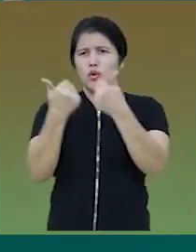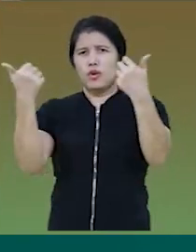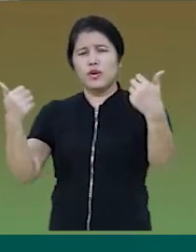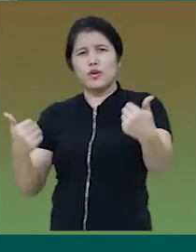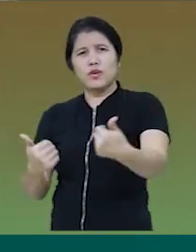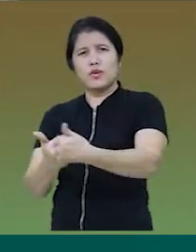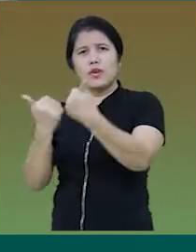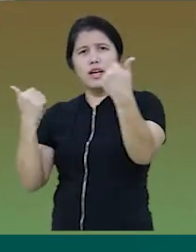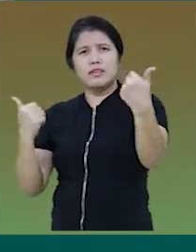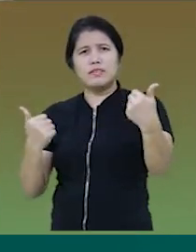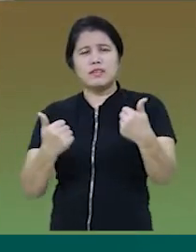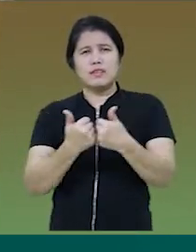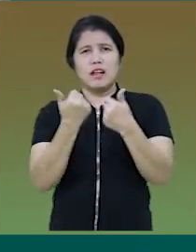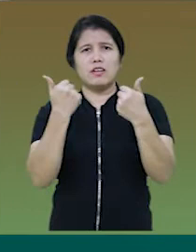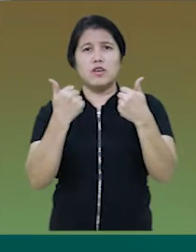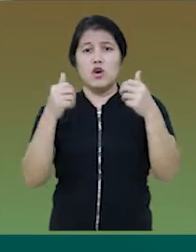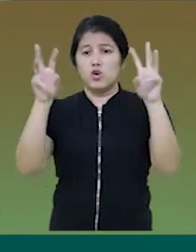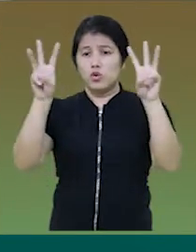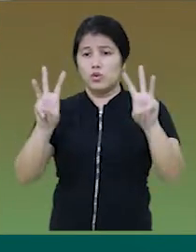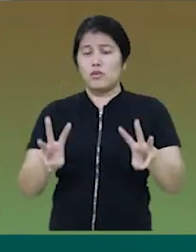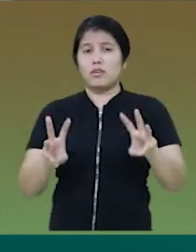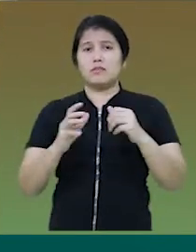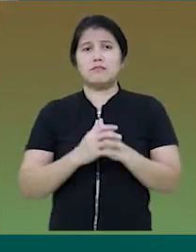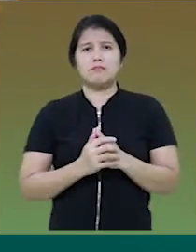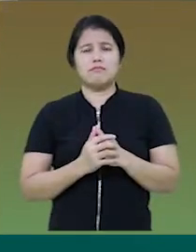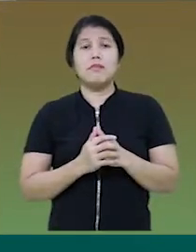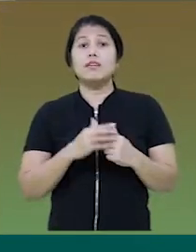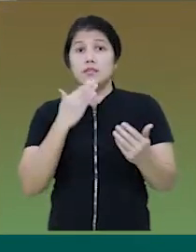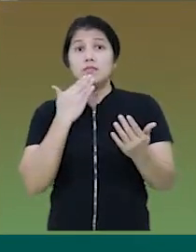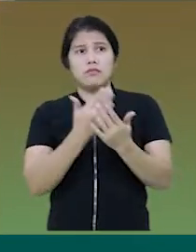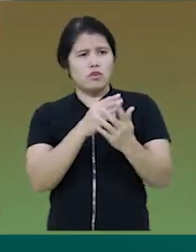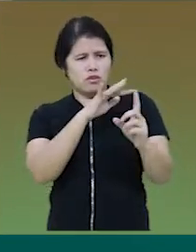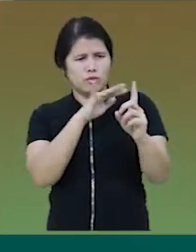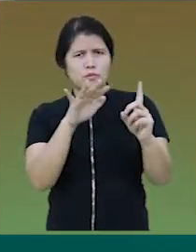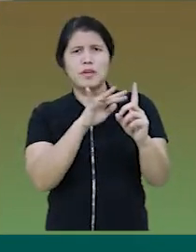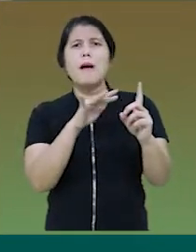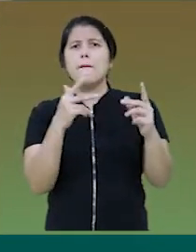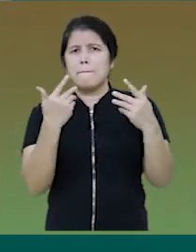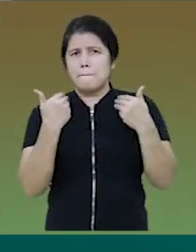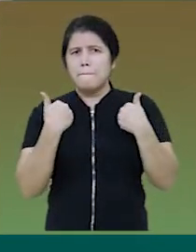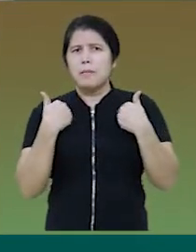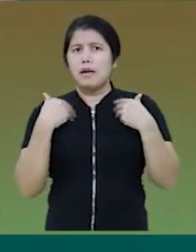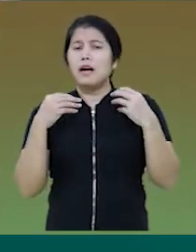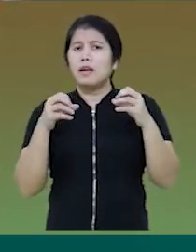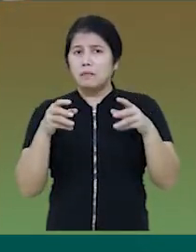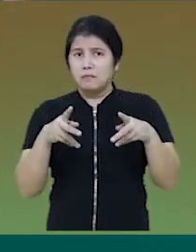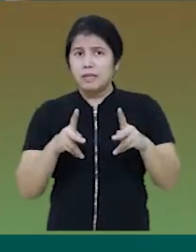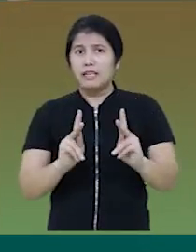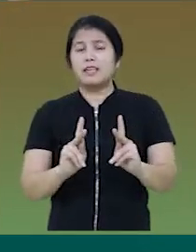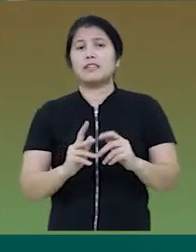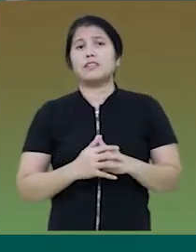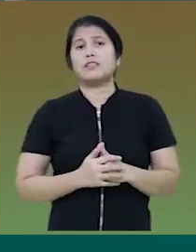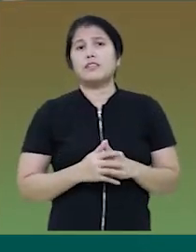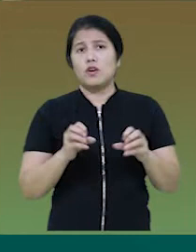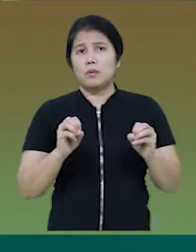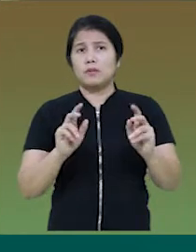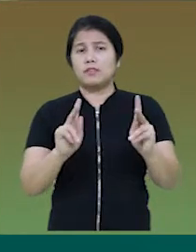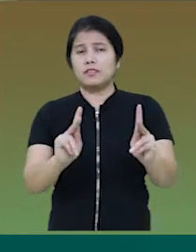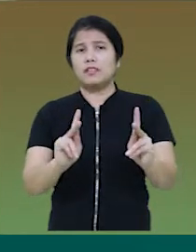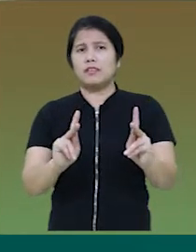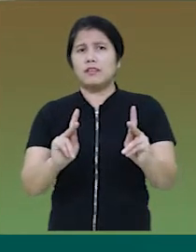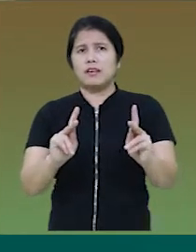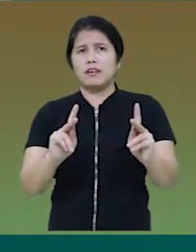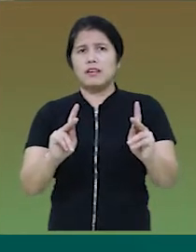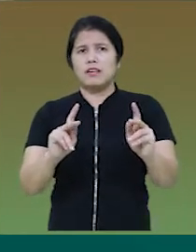o sa wall o sa dingding ng lobo. Magandang obserbasyon yan, Sha. May pagkakataon nga na